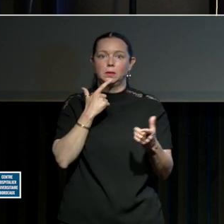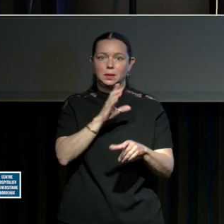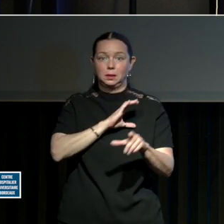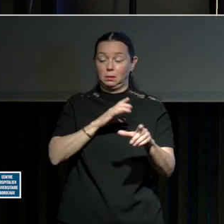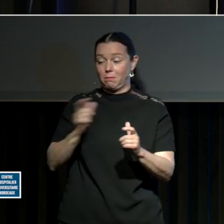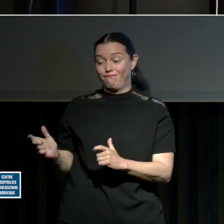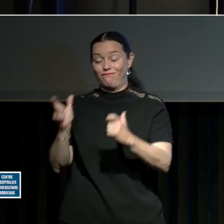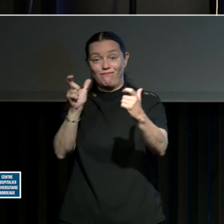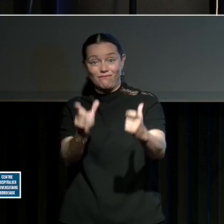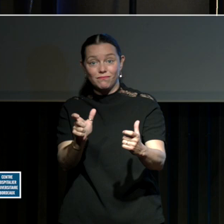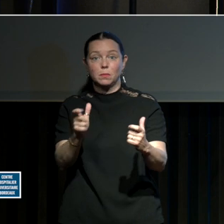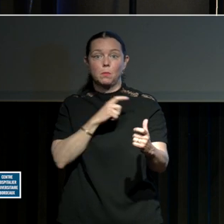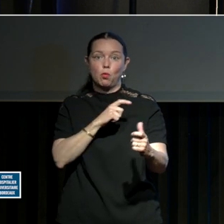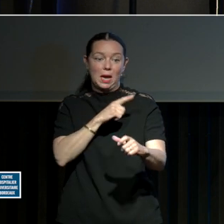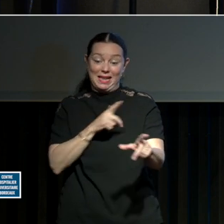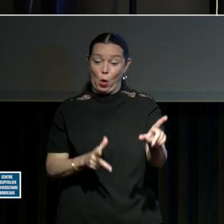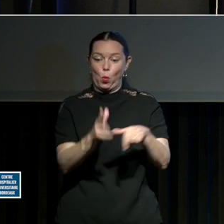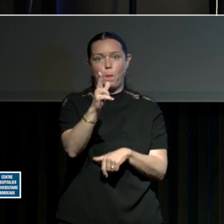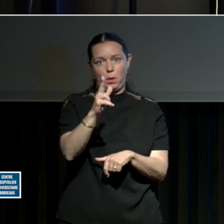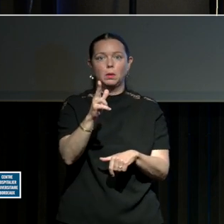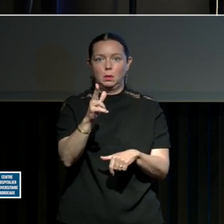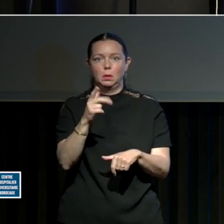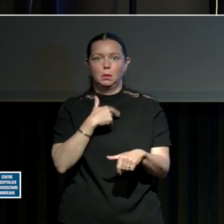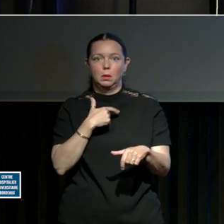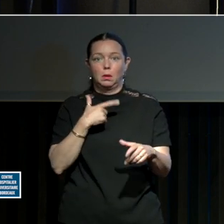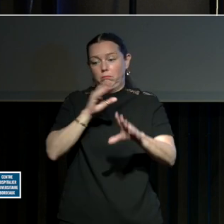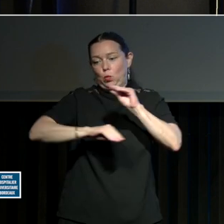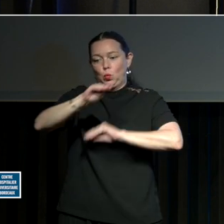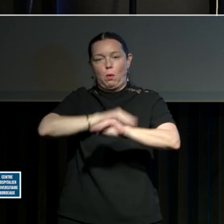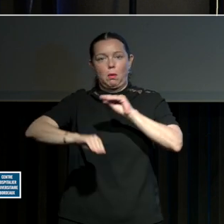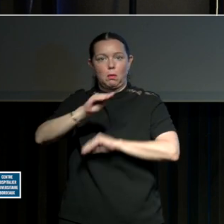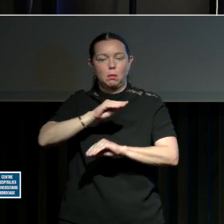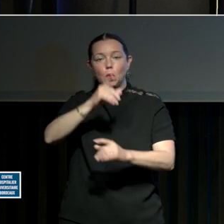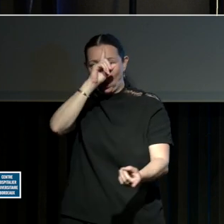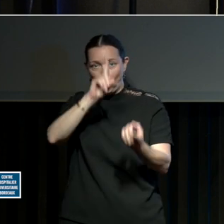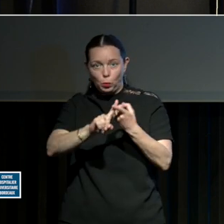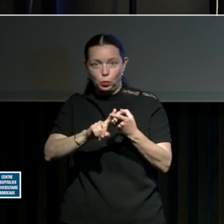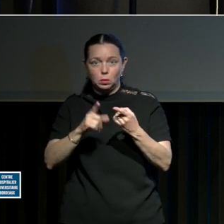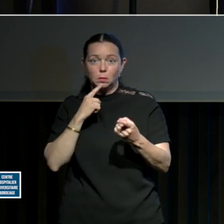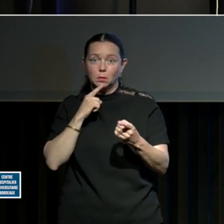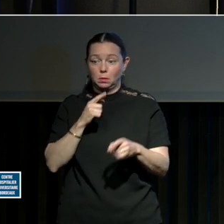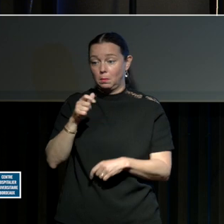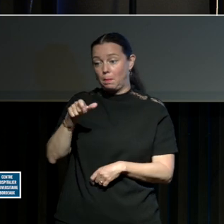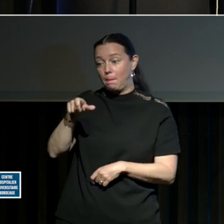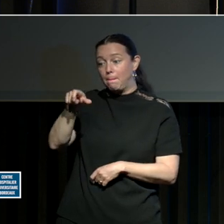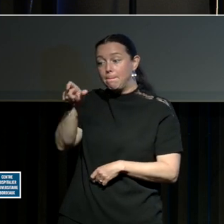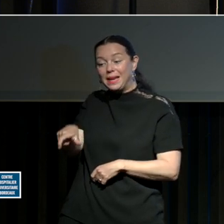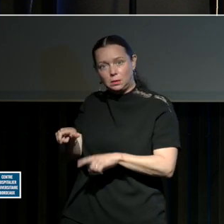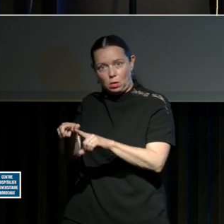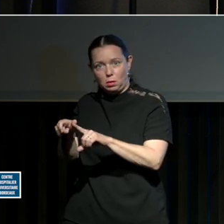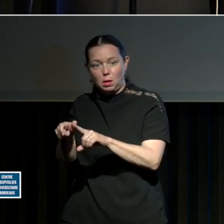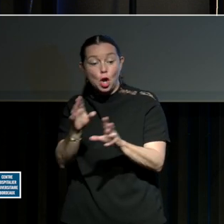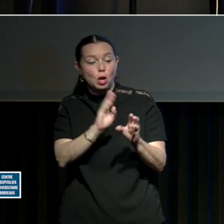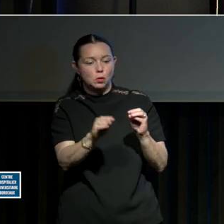cure de désintoxication, puisque le principe était de pouvoir mettre à distance l'individu